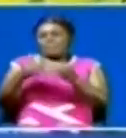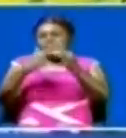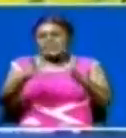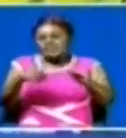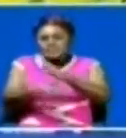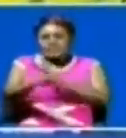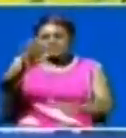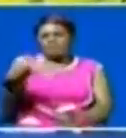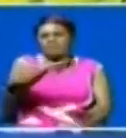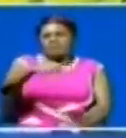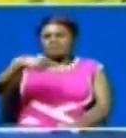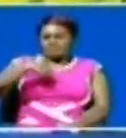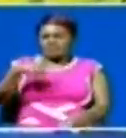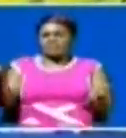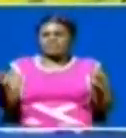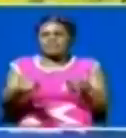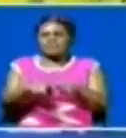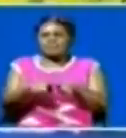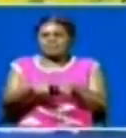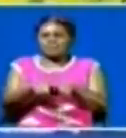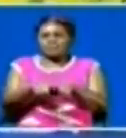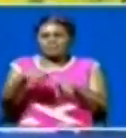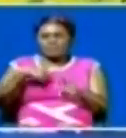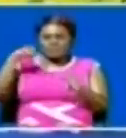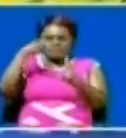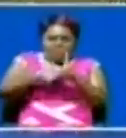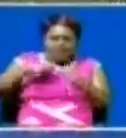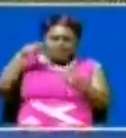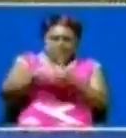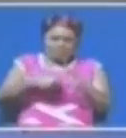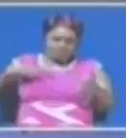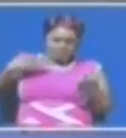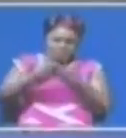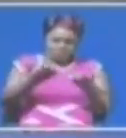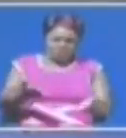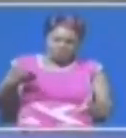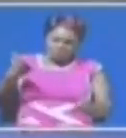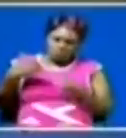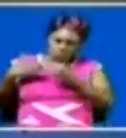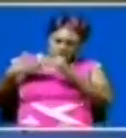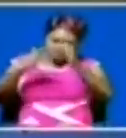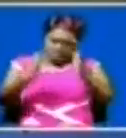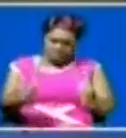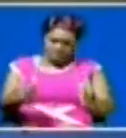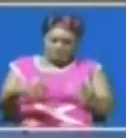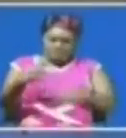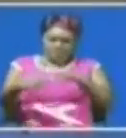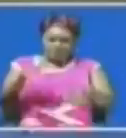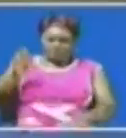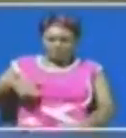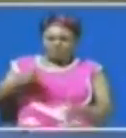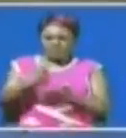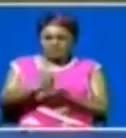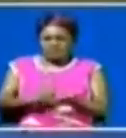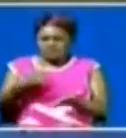bungeni. Yes, mimi ni moja ninapigania mpaka leo. Umekuwa kiongozi katika maendeleo ya wanawake na kuna baadhi